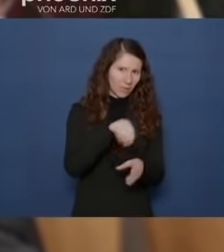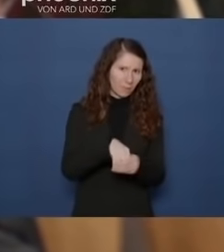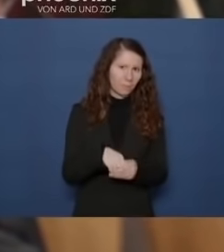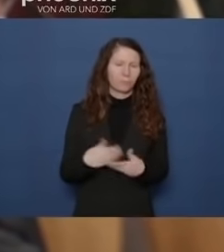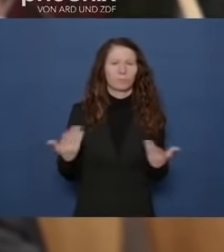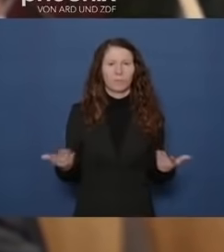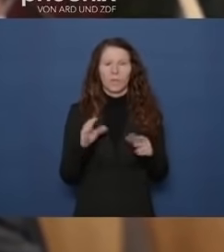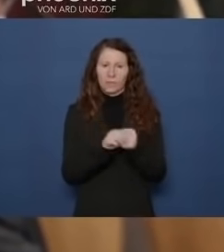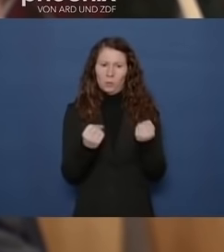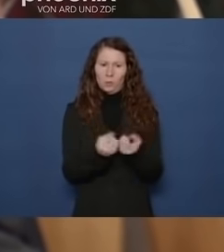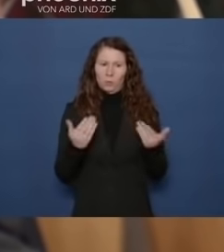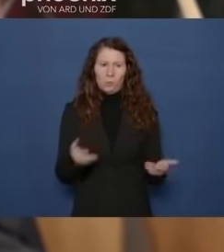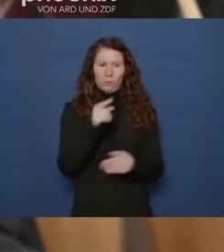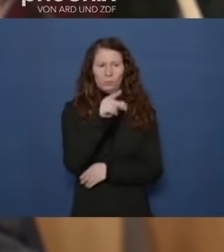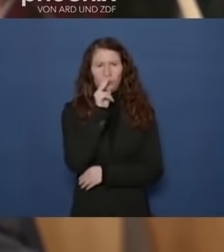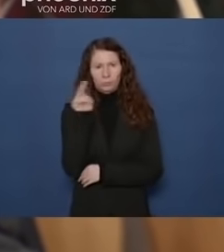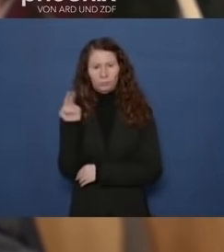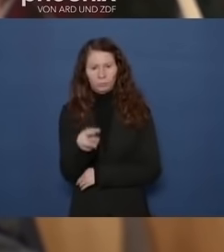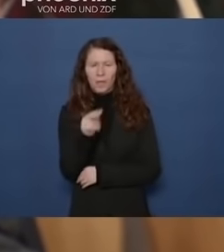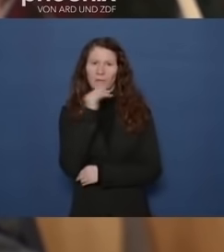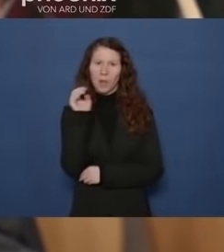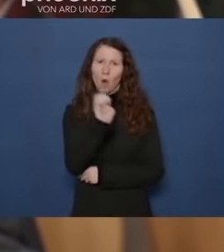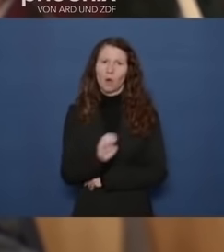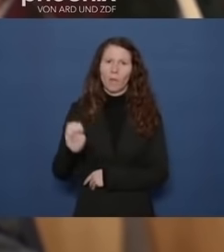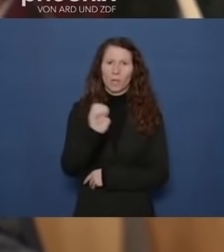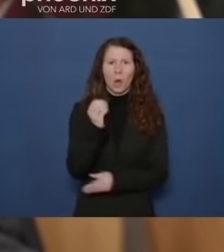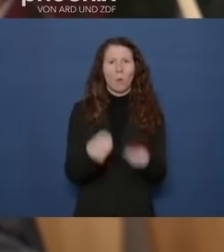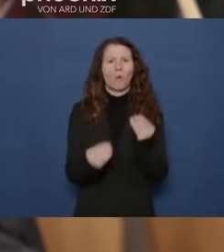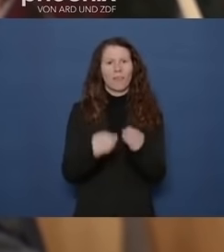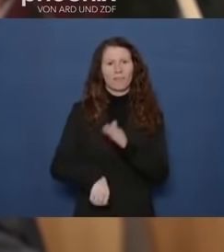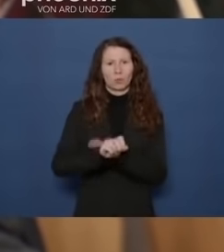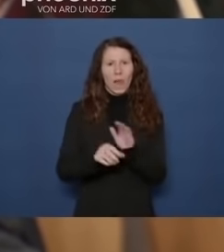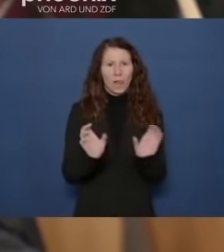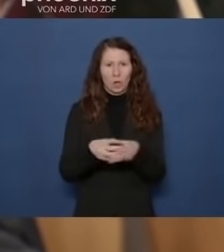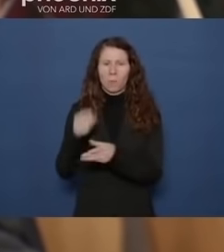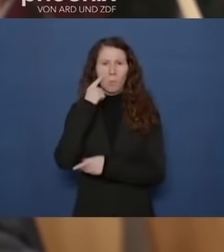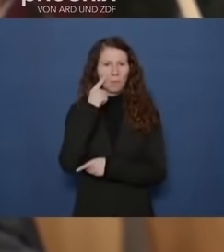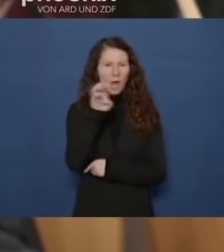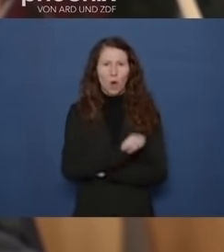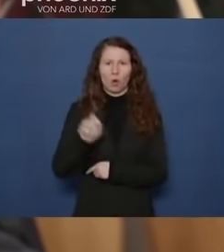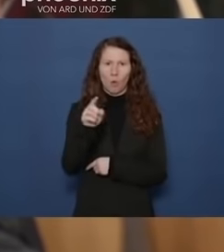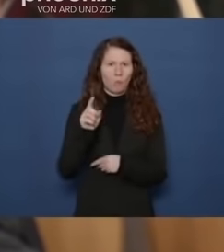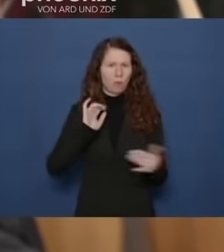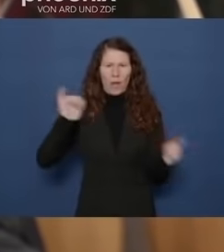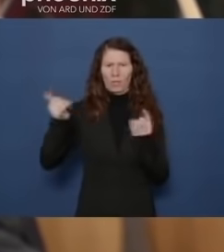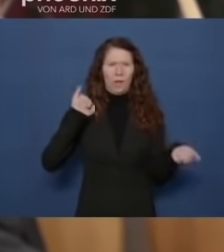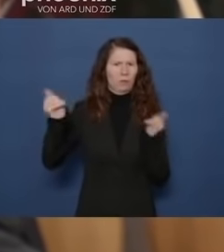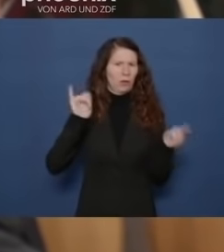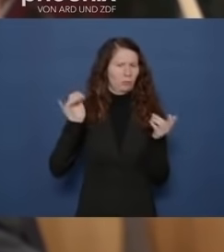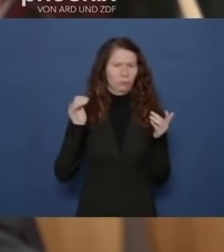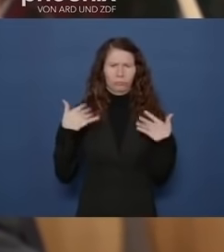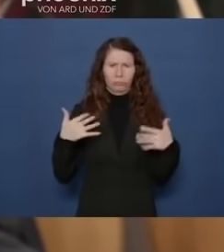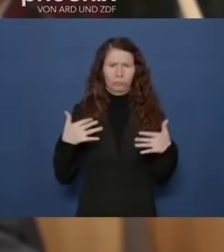dieser Situation die Tatsache, dass viele europäische Profifußballclubs gerade kreuz und quer durch Europa reisen, einige auch